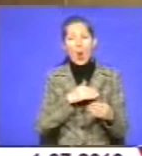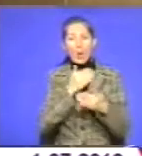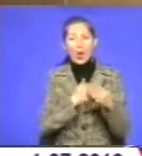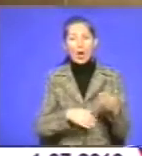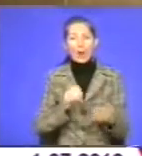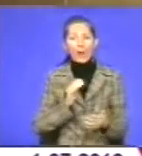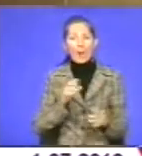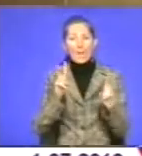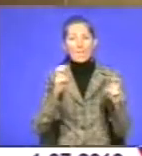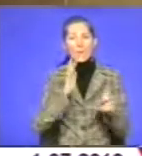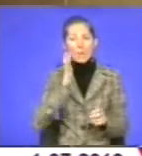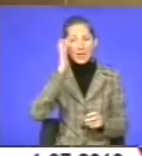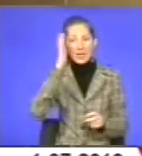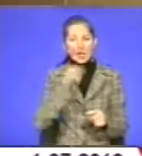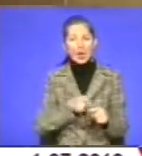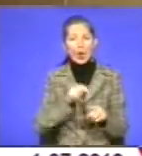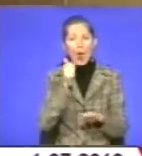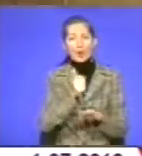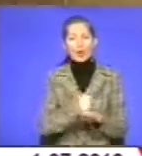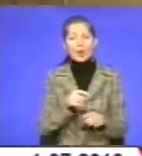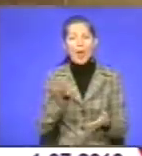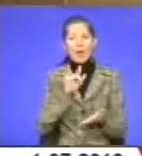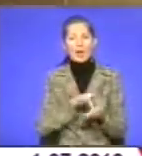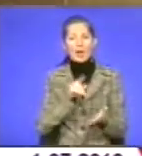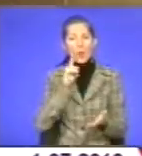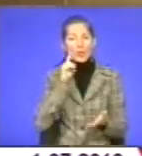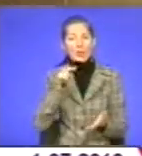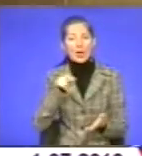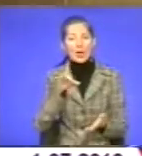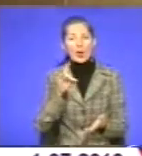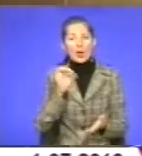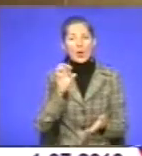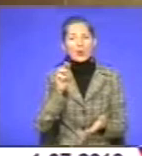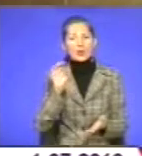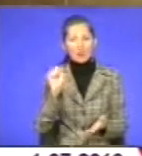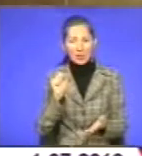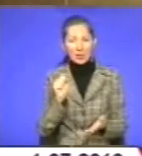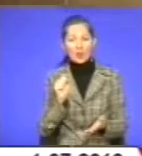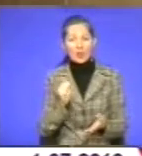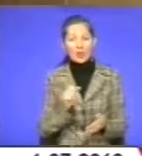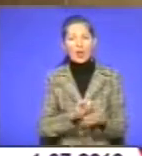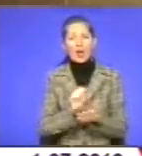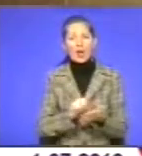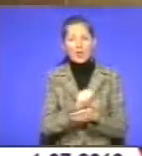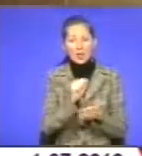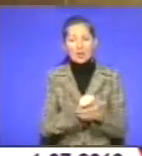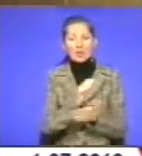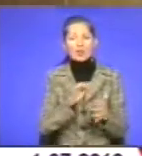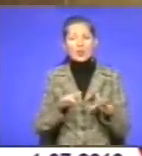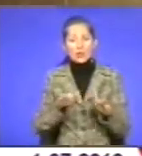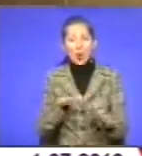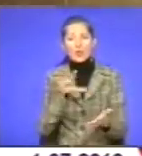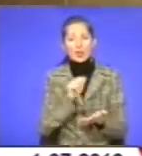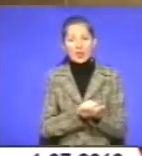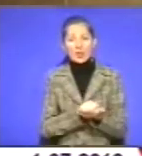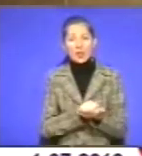наша міська молода просвіта Катерина Ковальчук. І видавничною справою ми